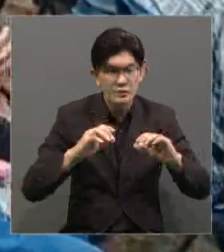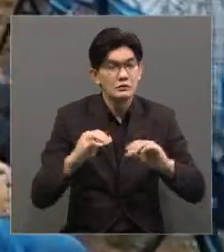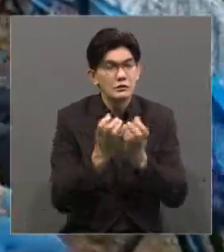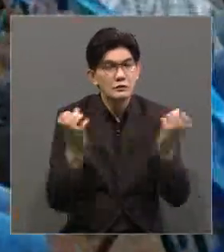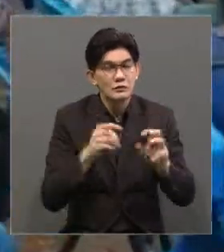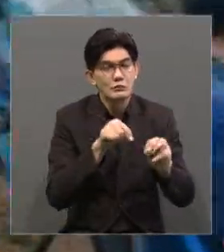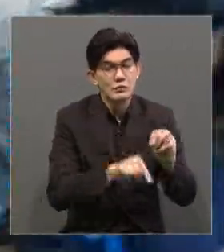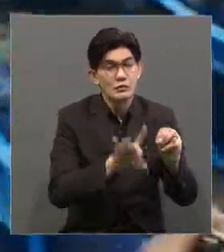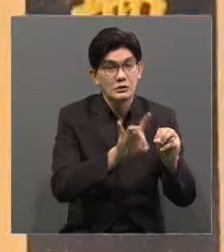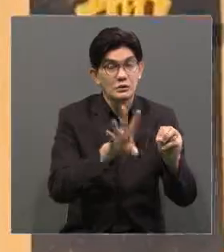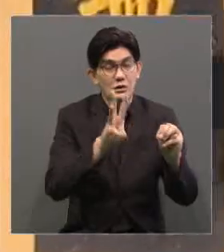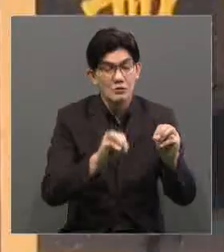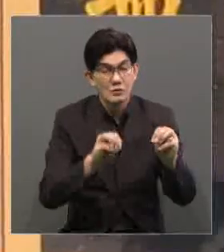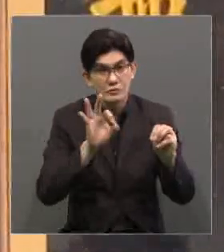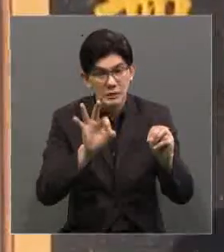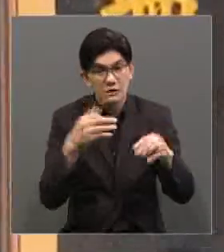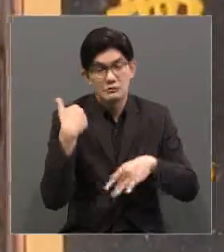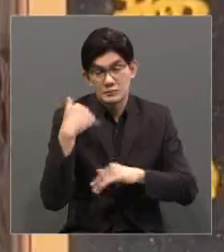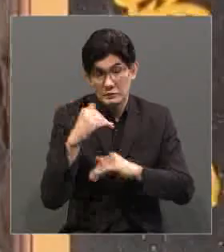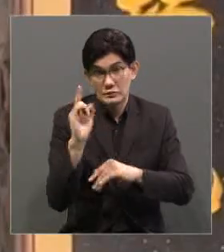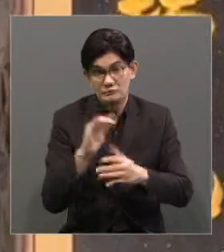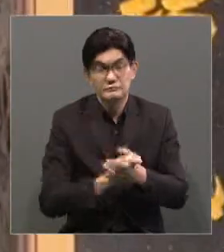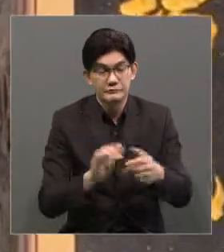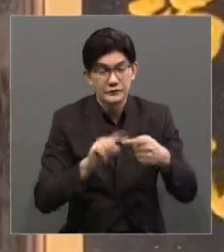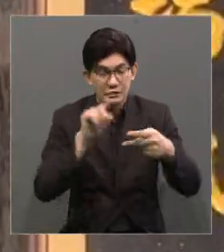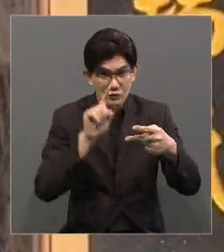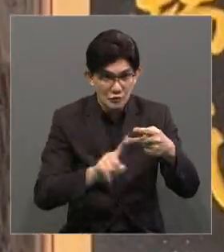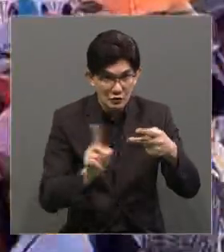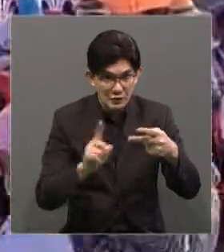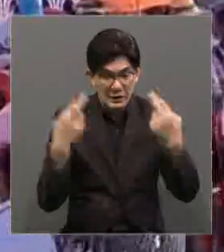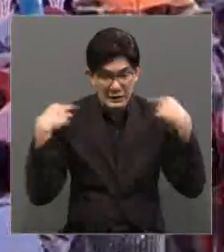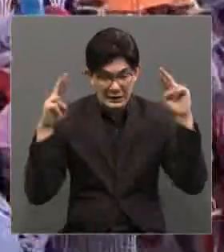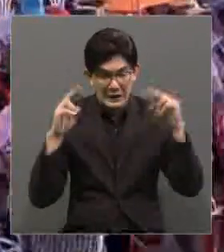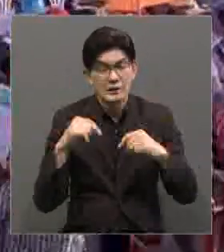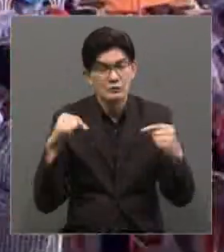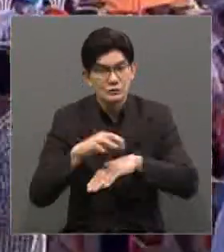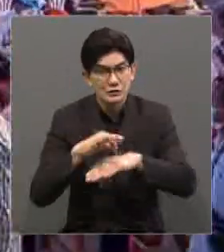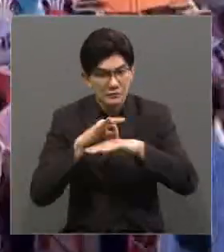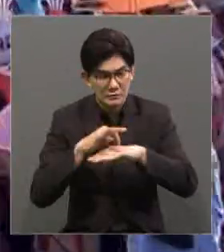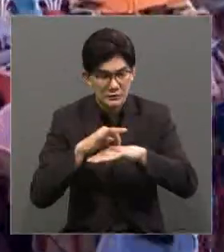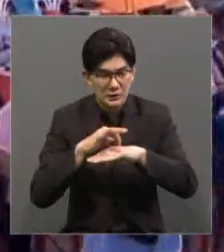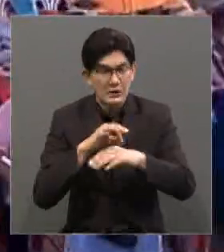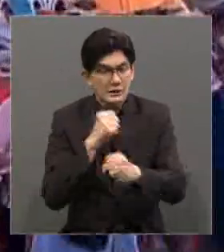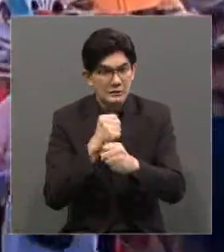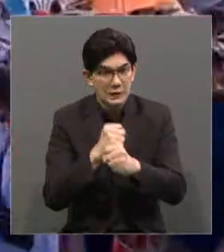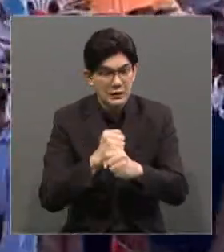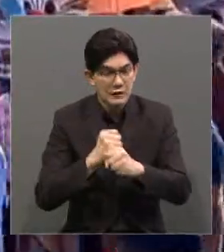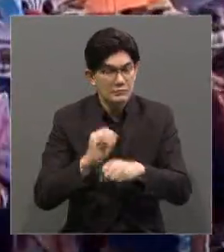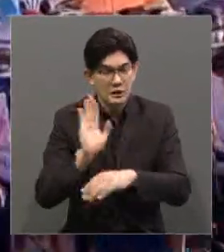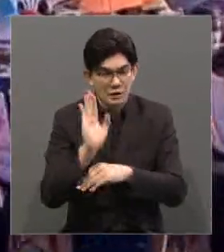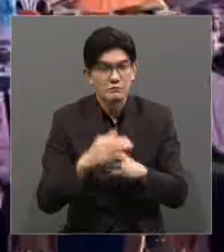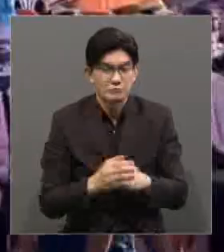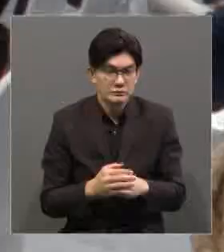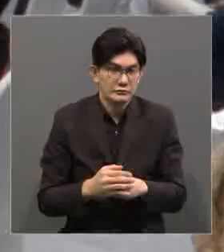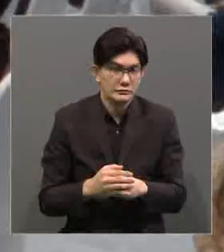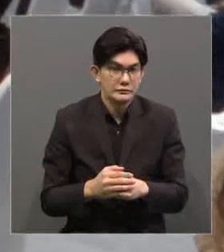มาตรา169เขากำหนดเอาไว้และ2ก็คือส่วนที่เป็นข้าราชการอย่าไปใช้ตำแหน่งหน้าที่ในการให้คุณให้โทษต่อผู้สมัครพรร